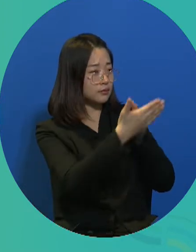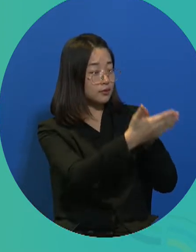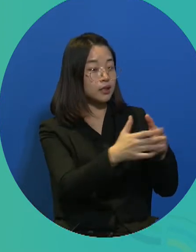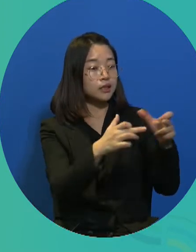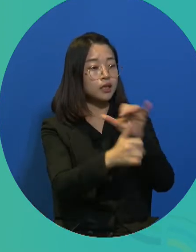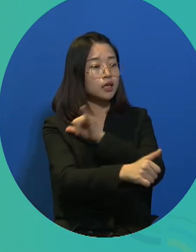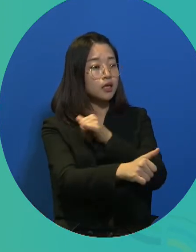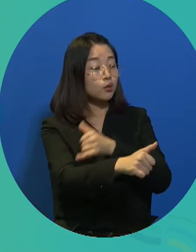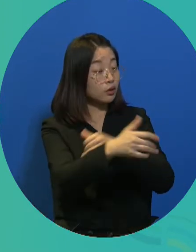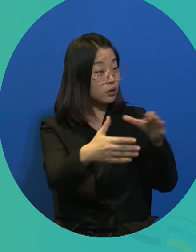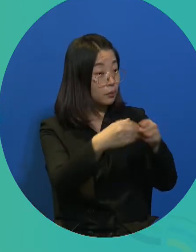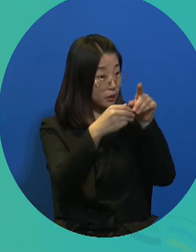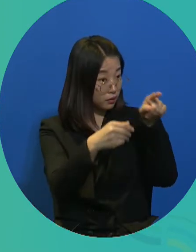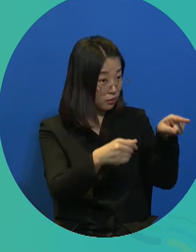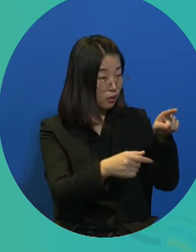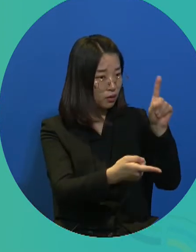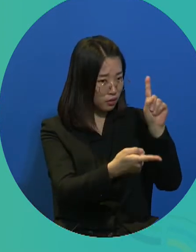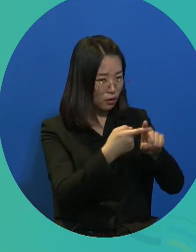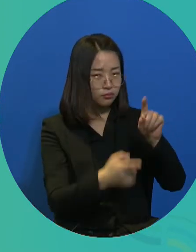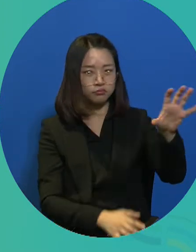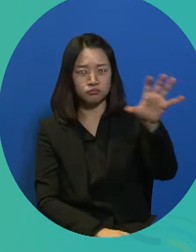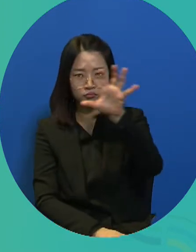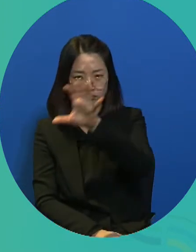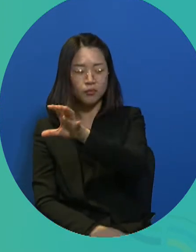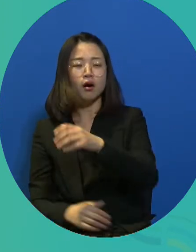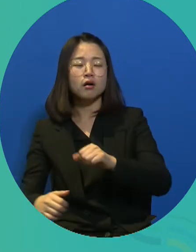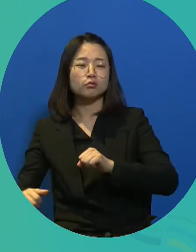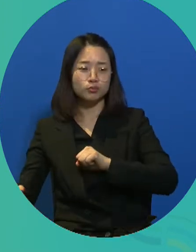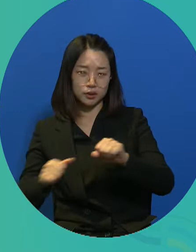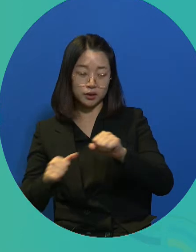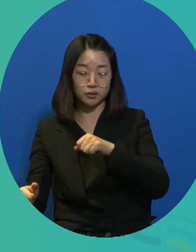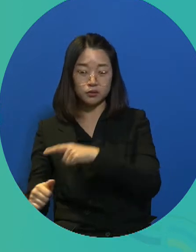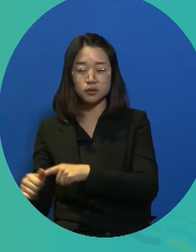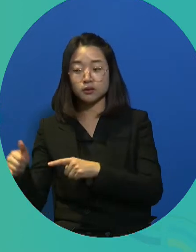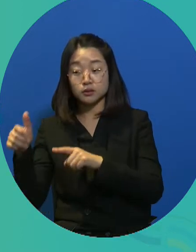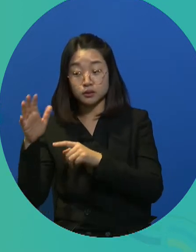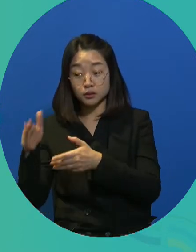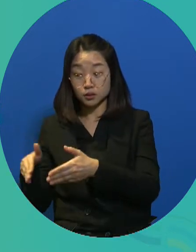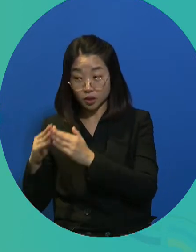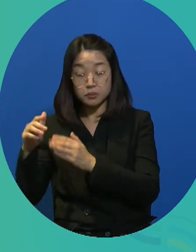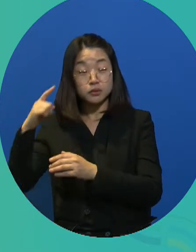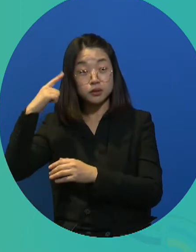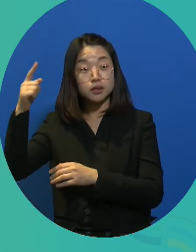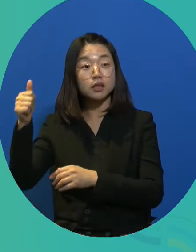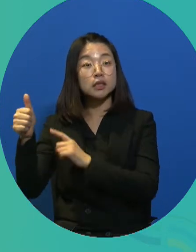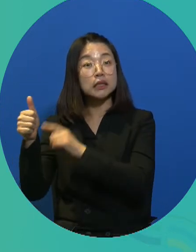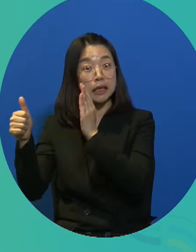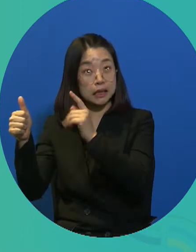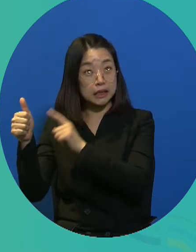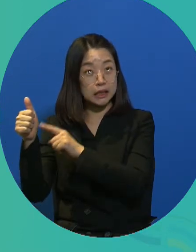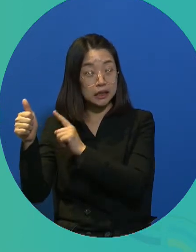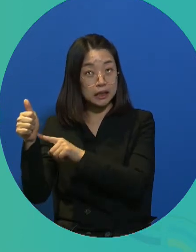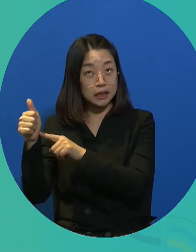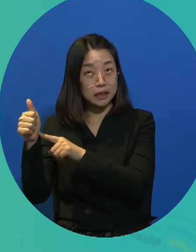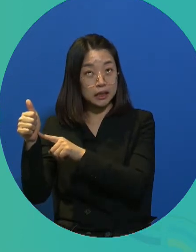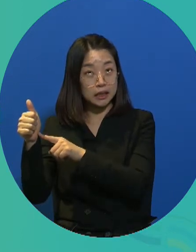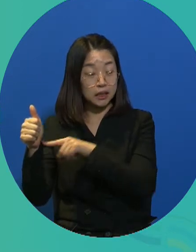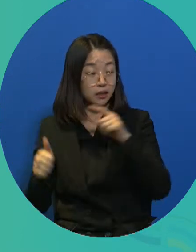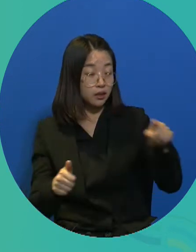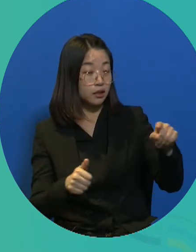선택의정서를 활용을 해서 UN 위원회를 움직이자라고 했던 것이 이분의 아이디어였습니다. 이분이 2012년에